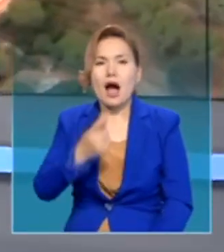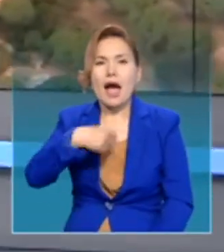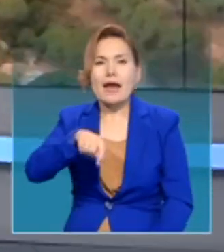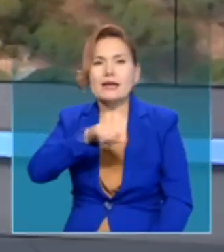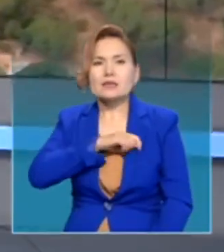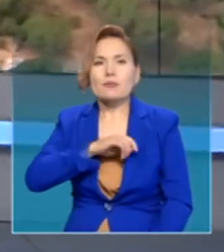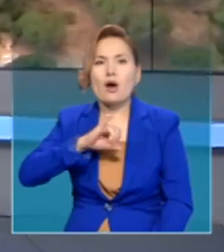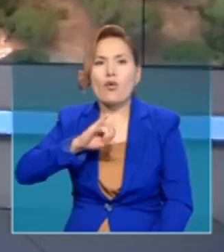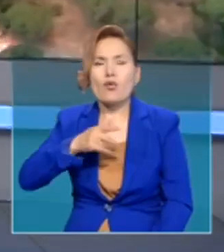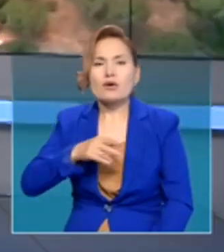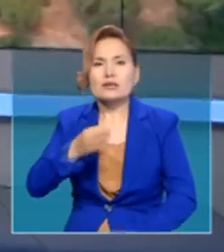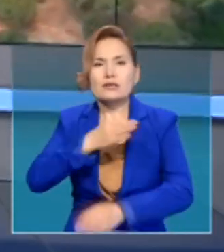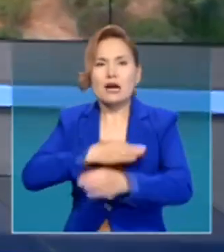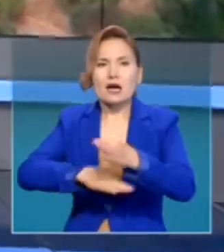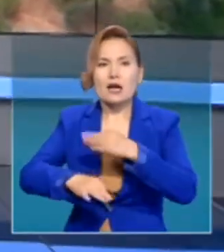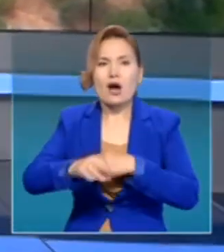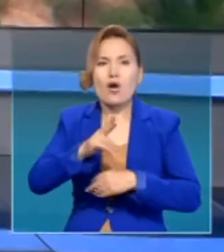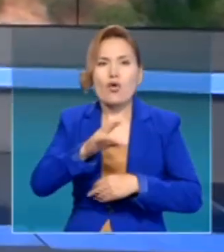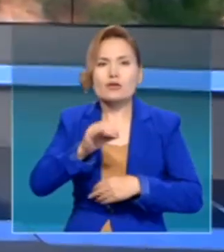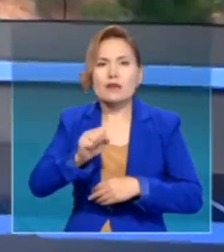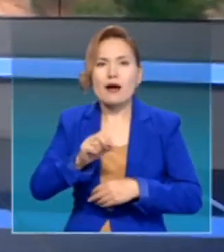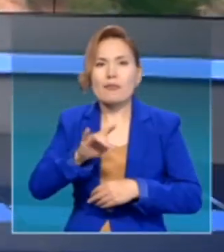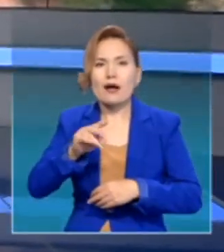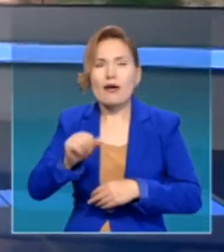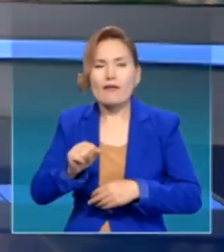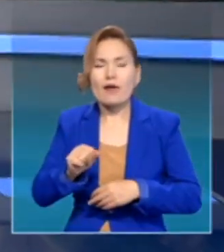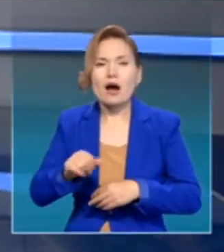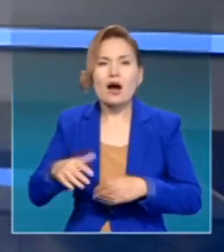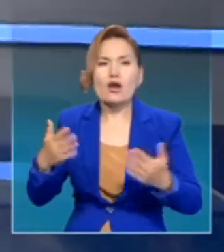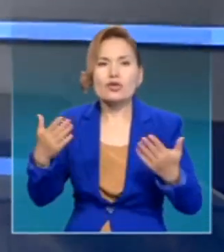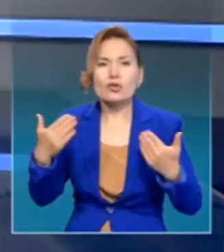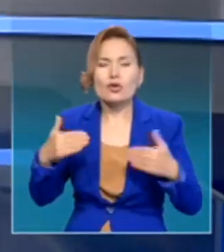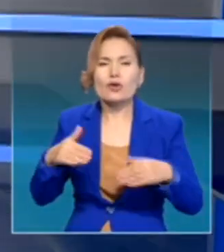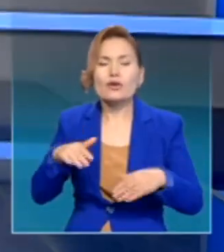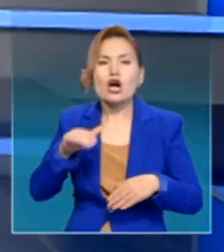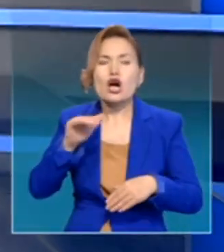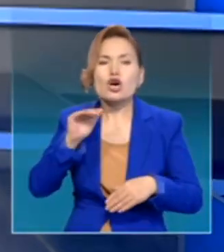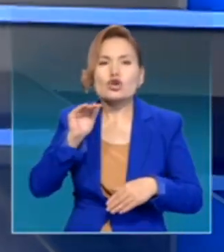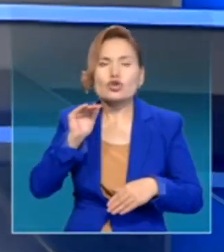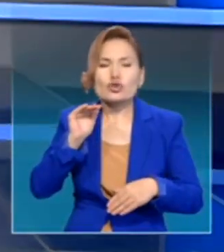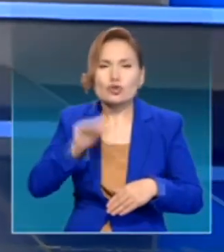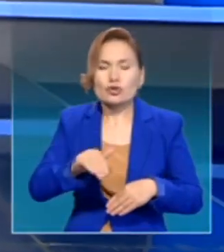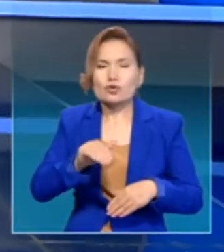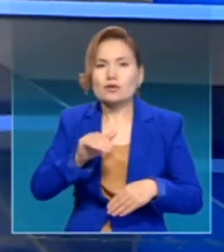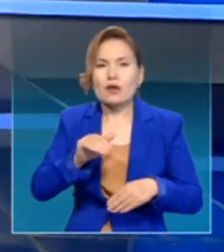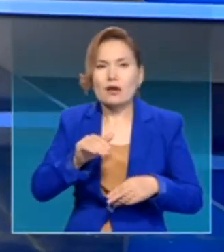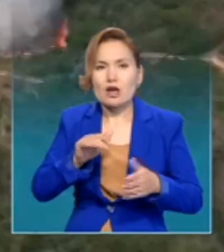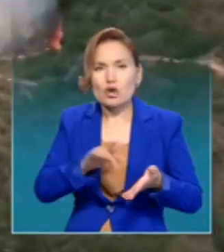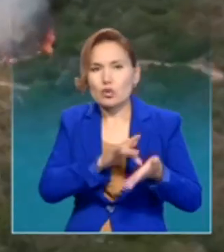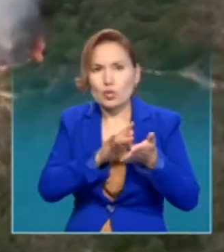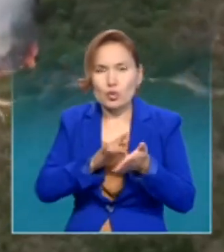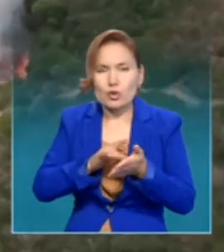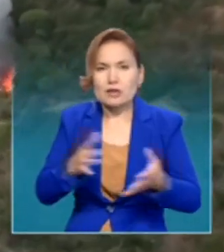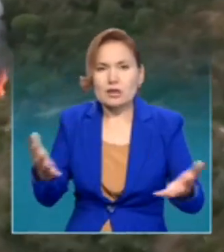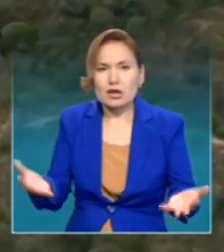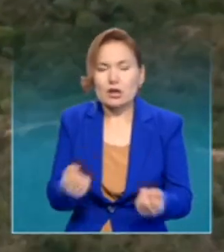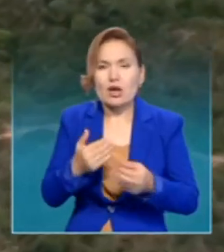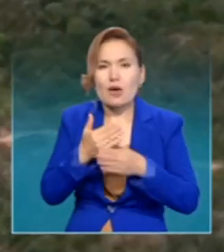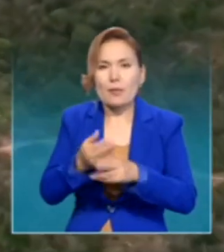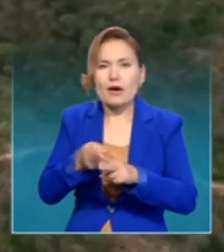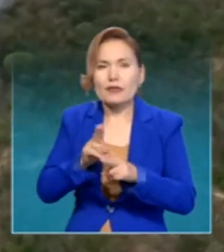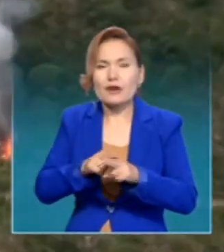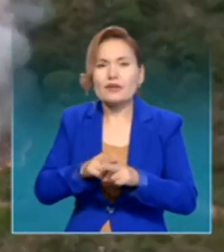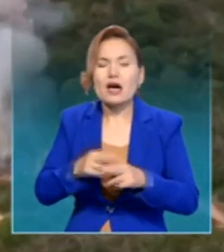Испанияның оңтүстік шығысындағы Коста-Брава курортынан жүздеген турист эвакуацияланды, себебі орман өрті қалаға жақындап қалған.